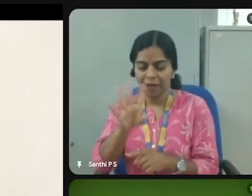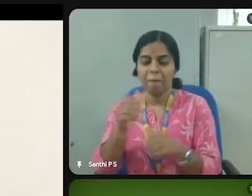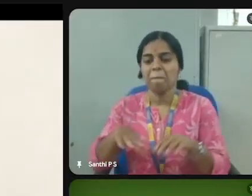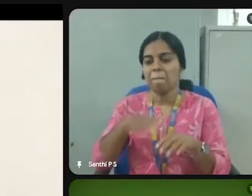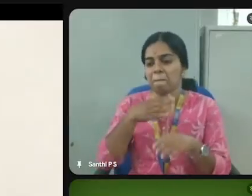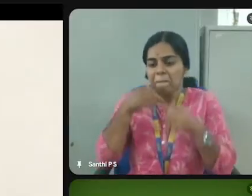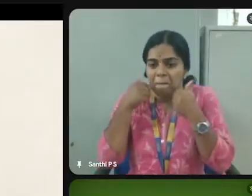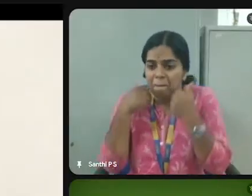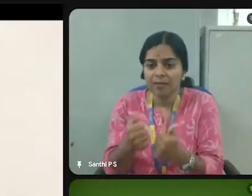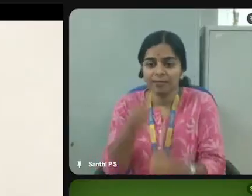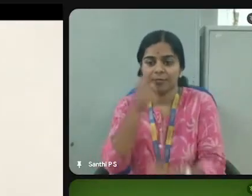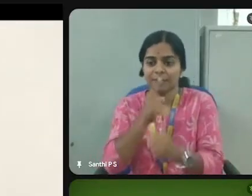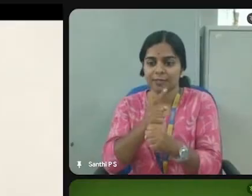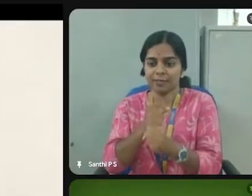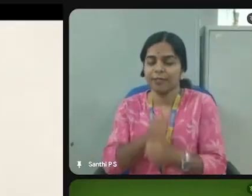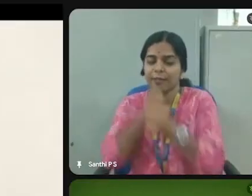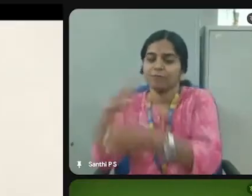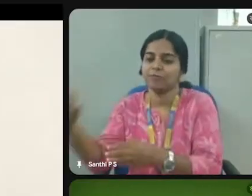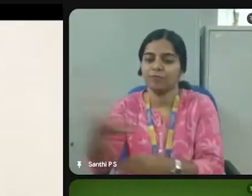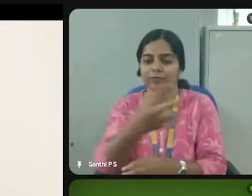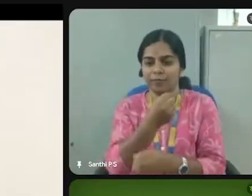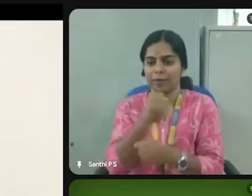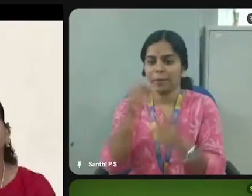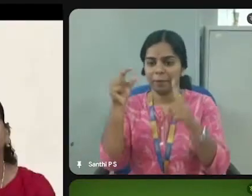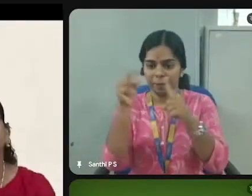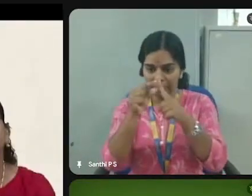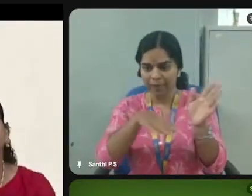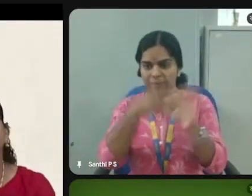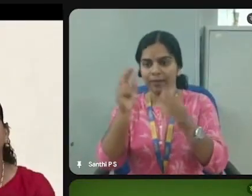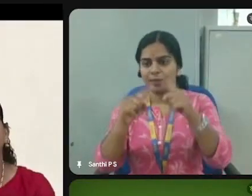ടീച്ചർ അവാർഡ് ലഭിക്കുകയും ചെയ്ത ശ്രീമതി P തങ്കമണി